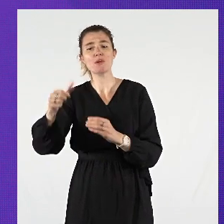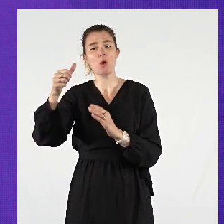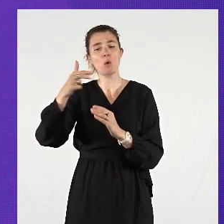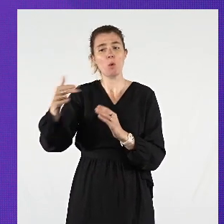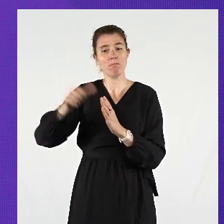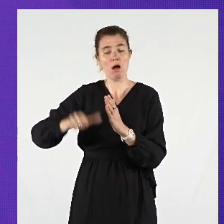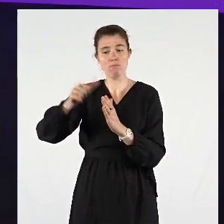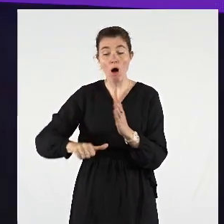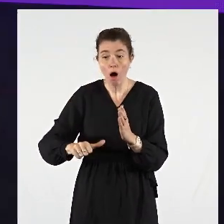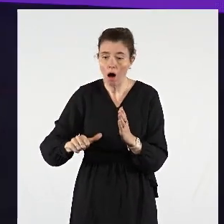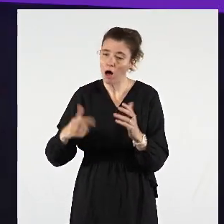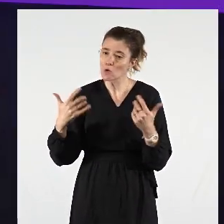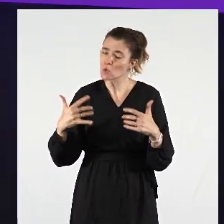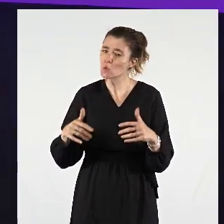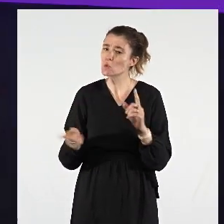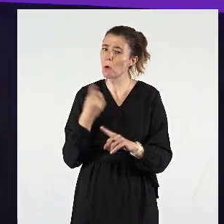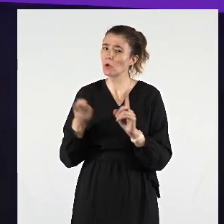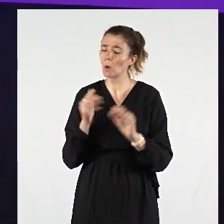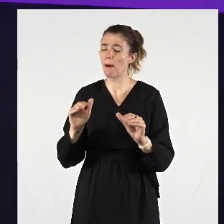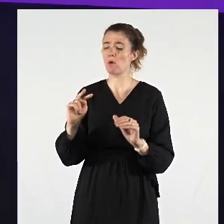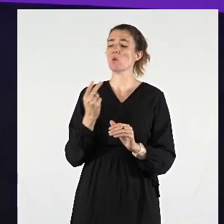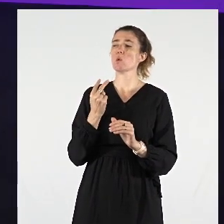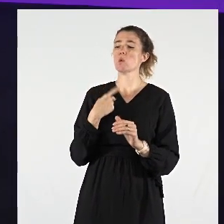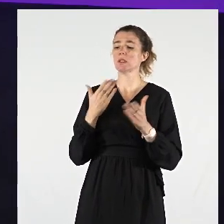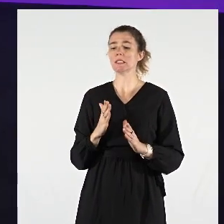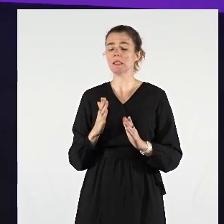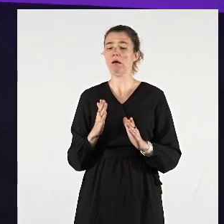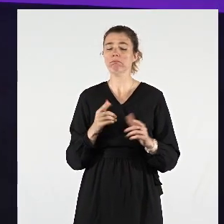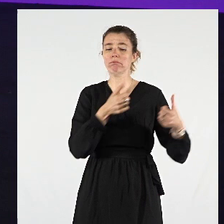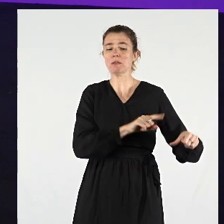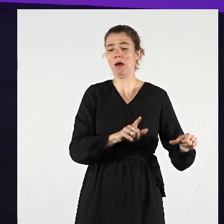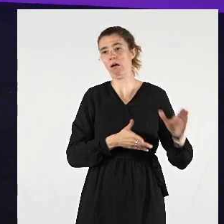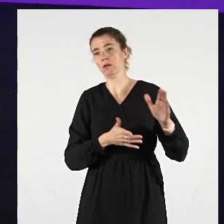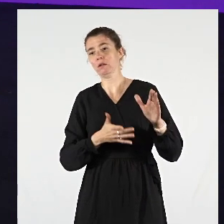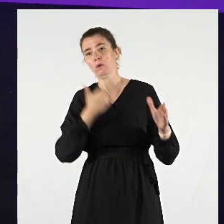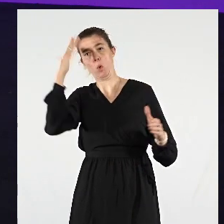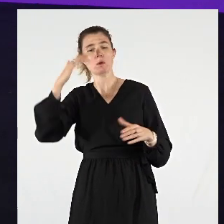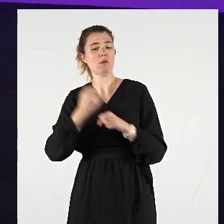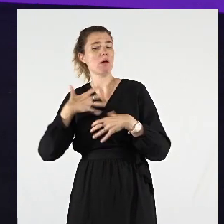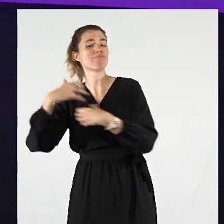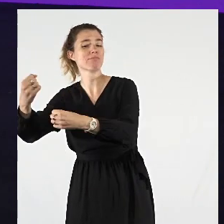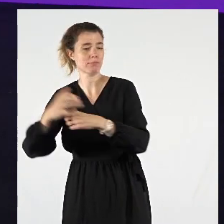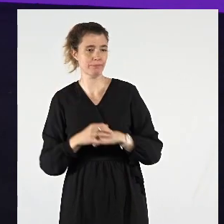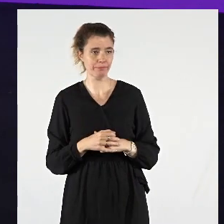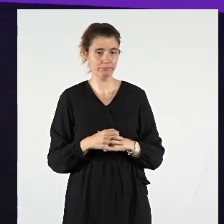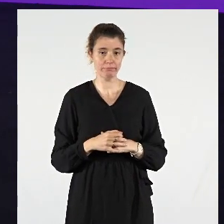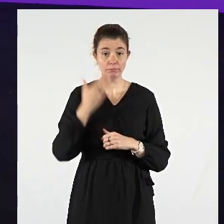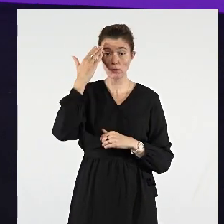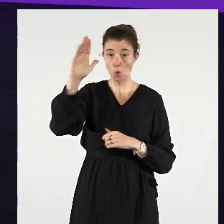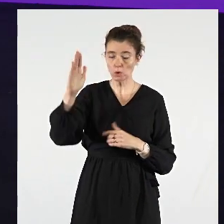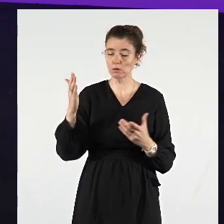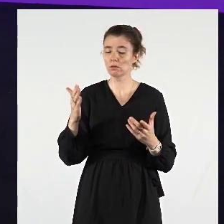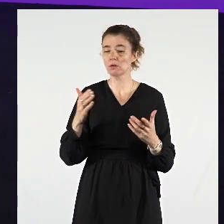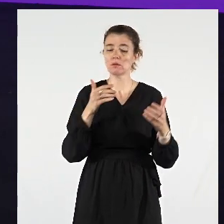décisif. Pour prendre une décision de changer d'emploi. Enfin, un phénomène qui ne touche pas que le secteur